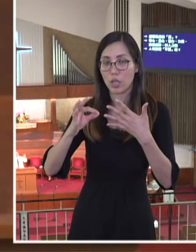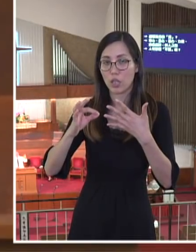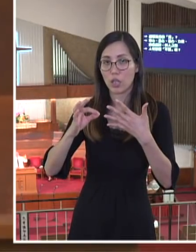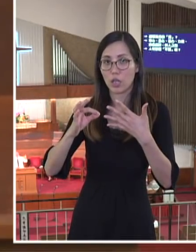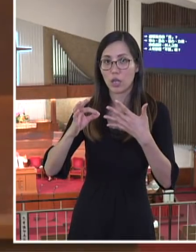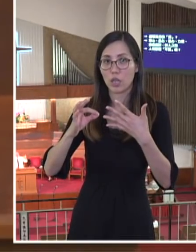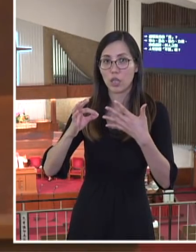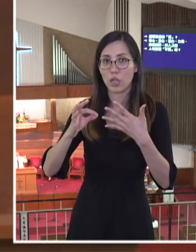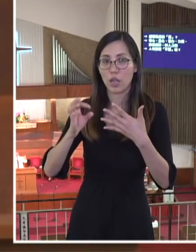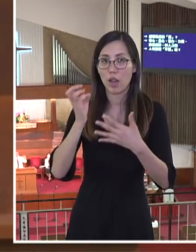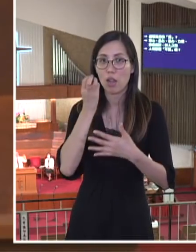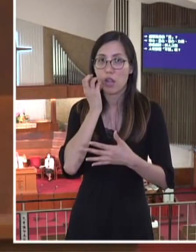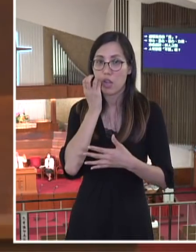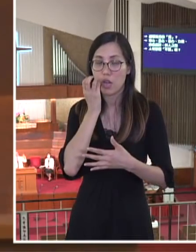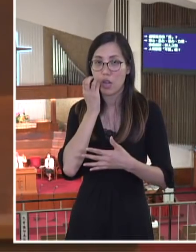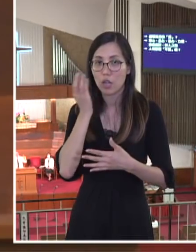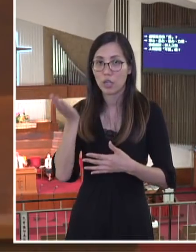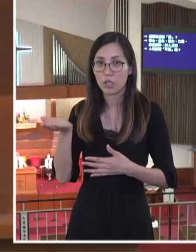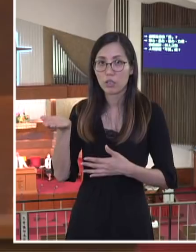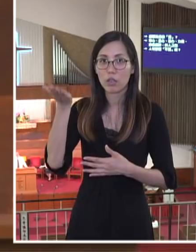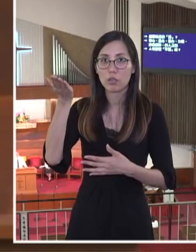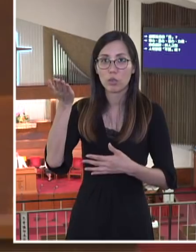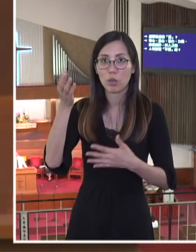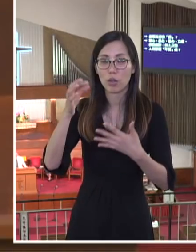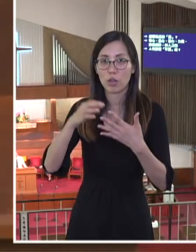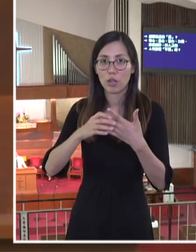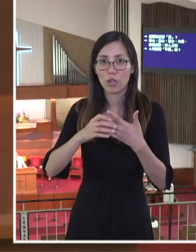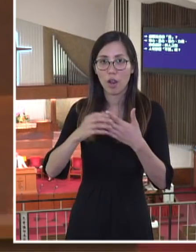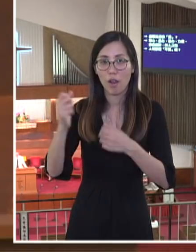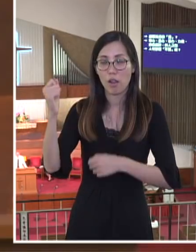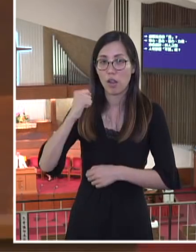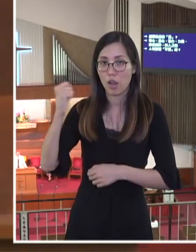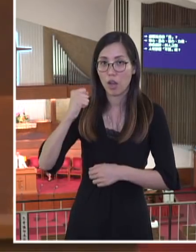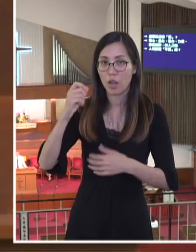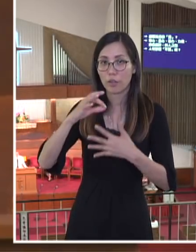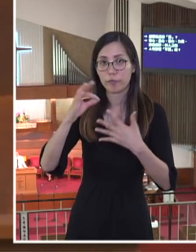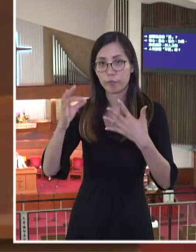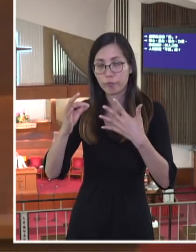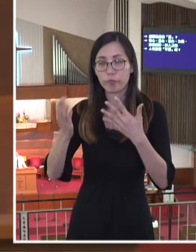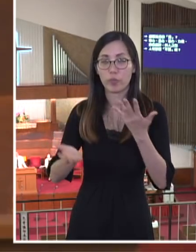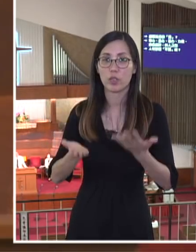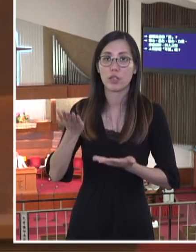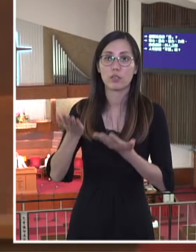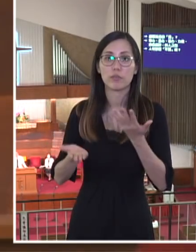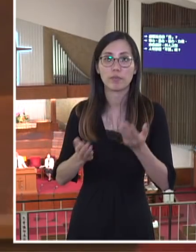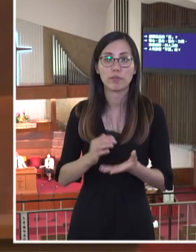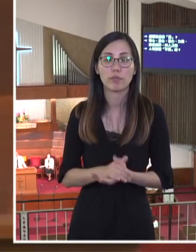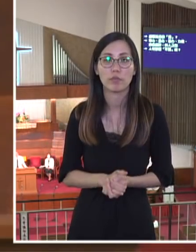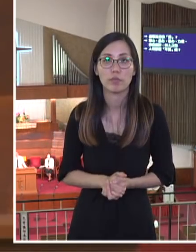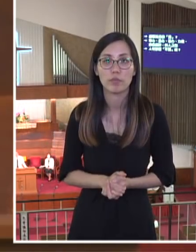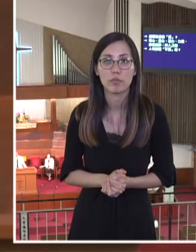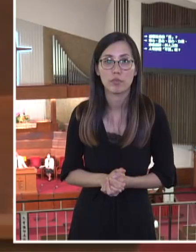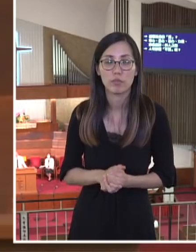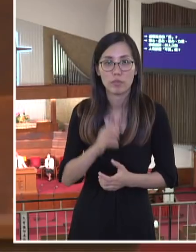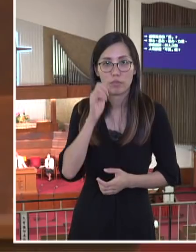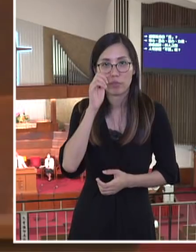老了一年呢已经差很远的，有时有些即是运动员。所以呢这个其实有时我们都可以看的，